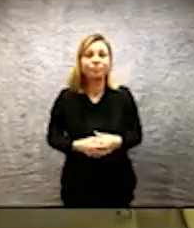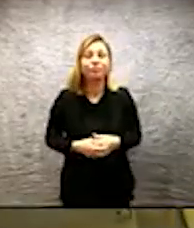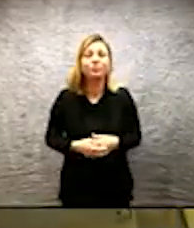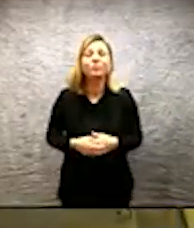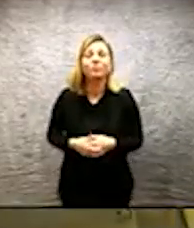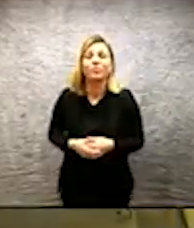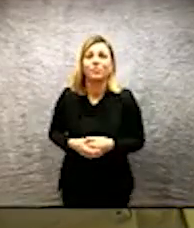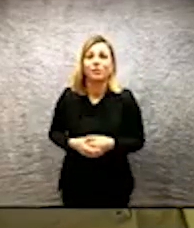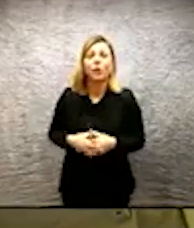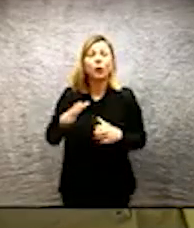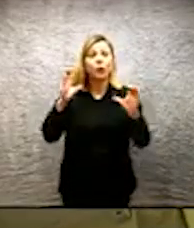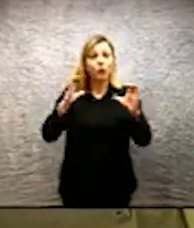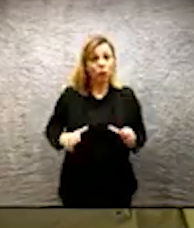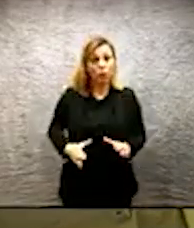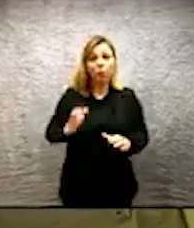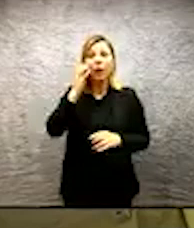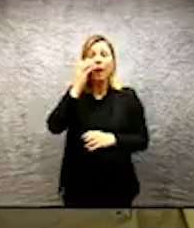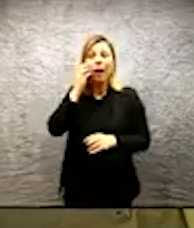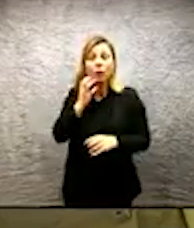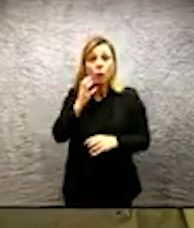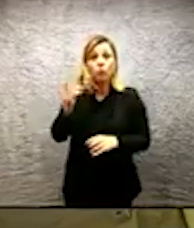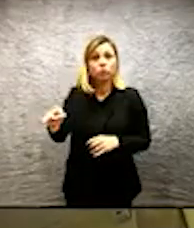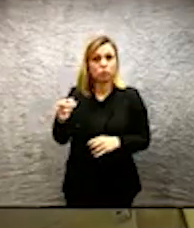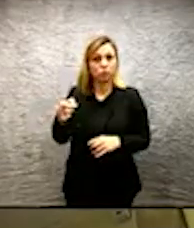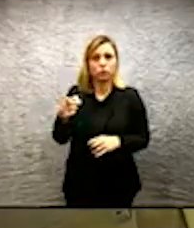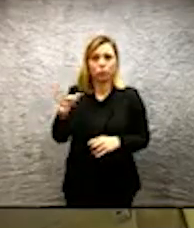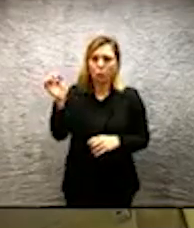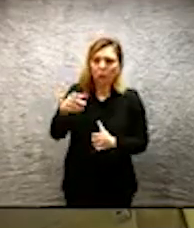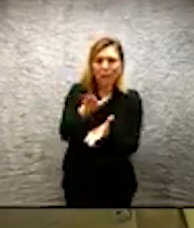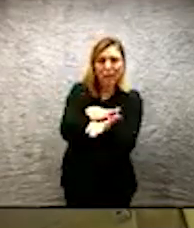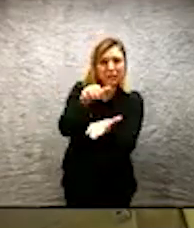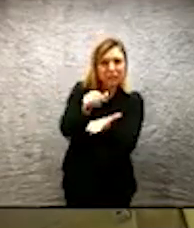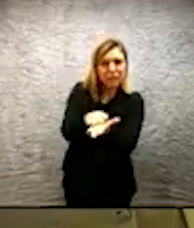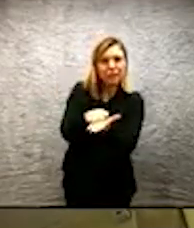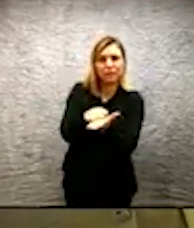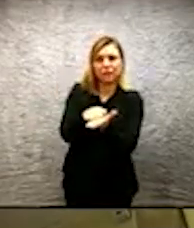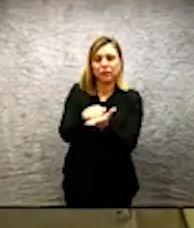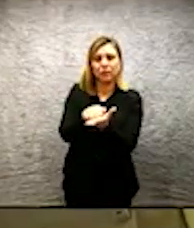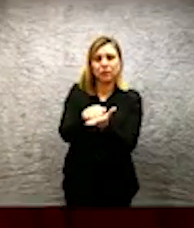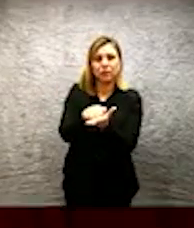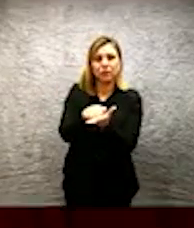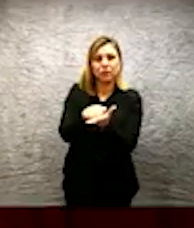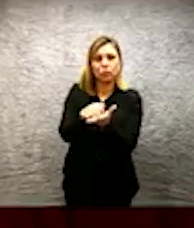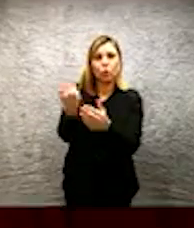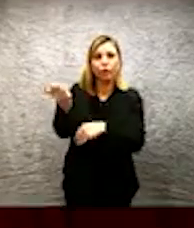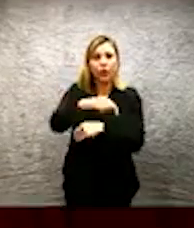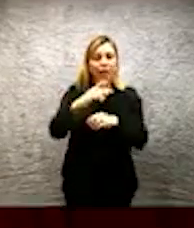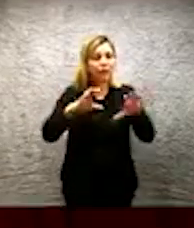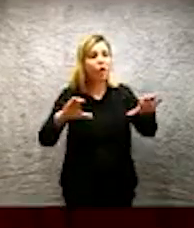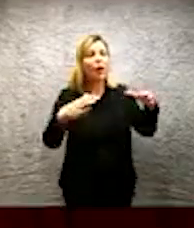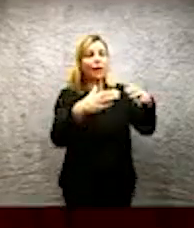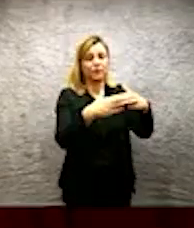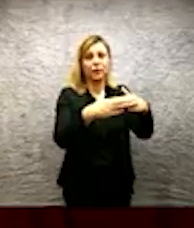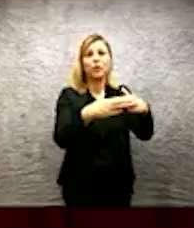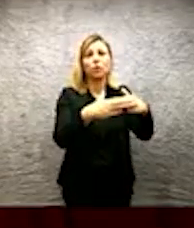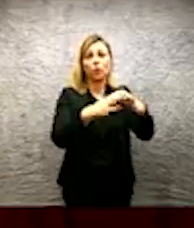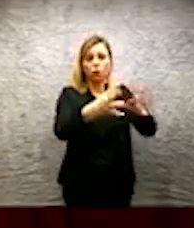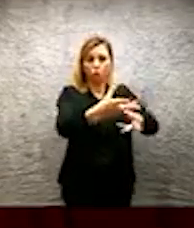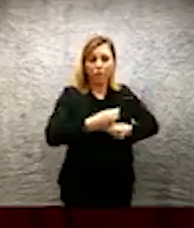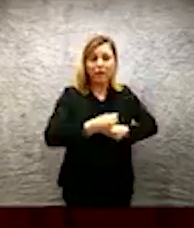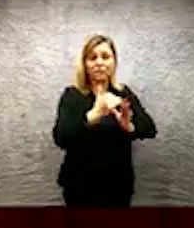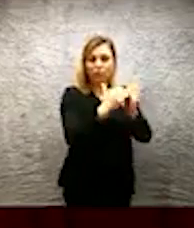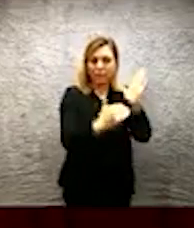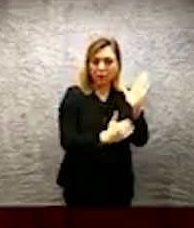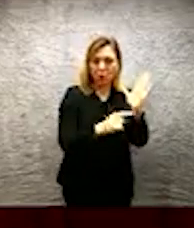ado, en tout cas son adhésion, ne sera pas nécessaire pour s'inscrire aux accueils collectifs de mineurs. Les accueils collectifs de mineurs,